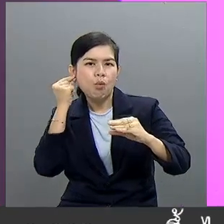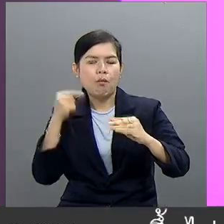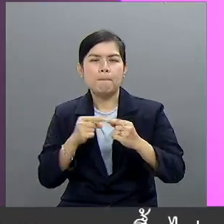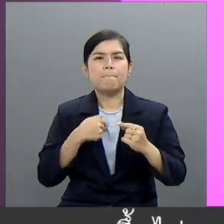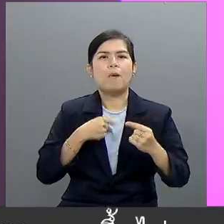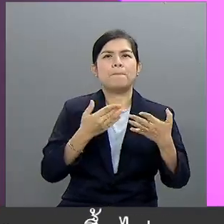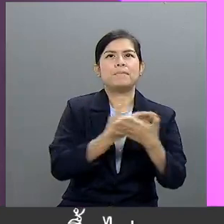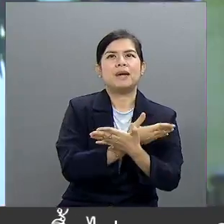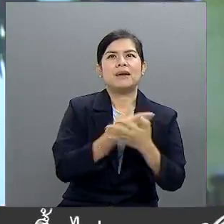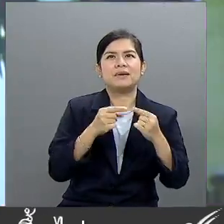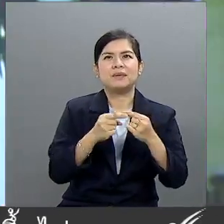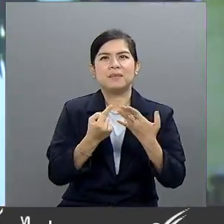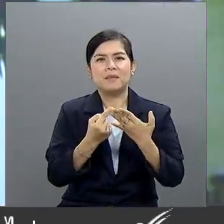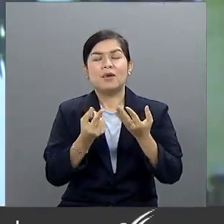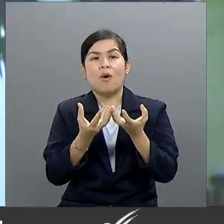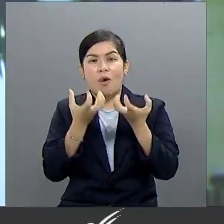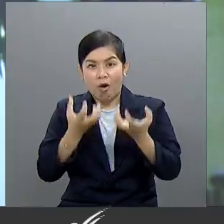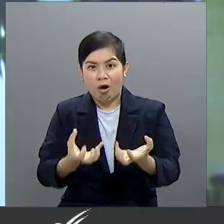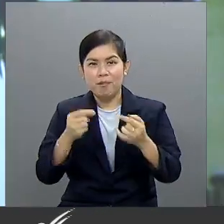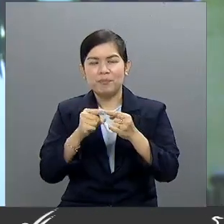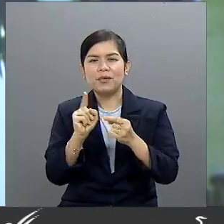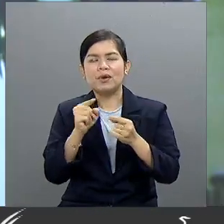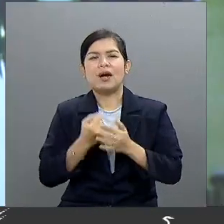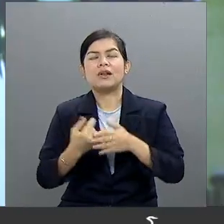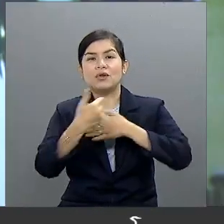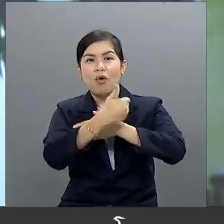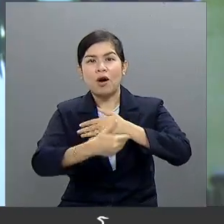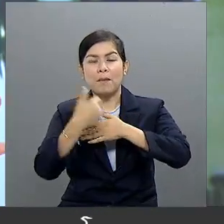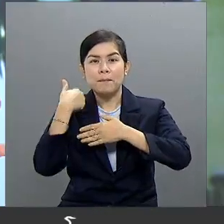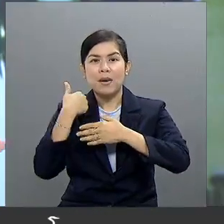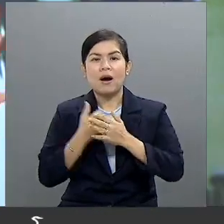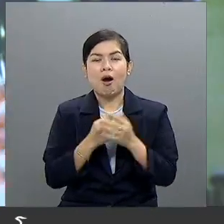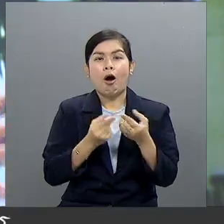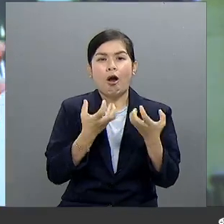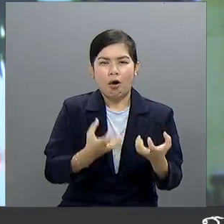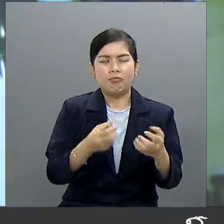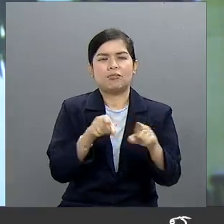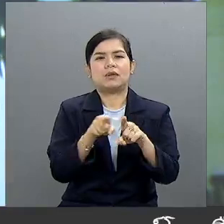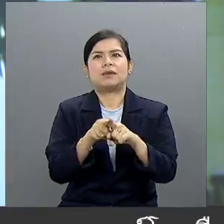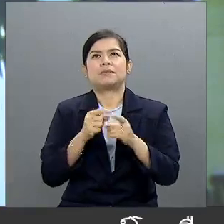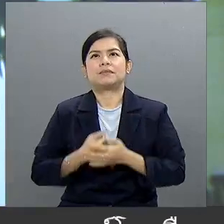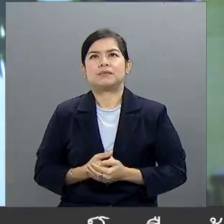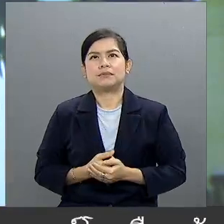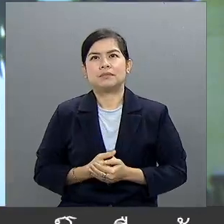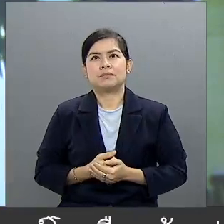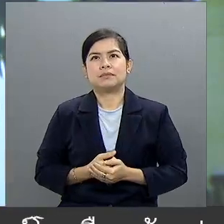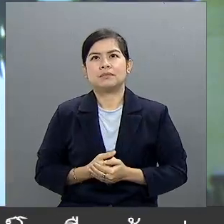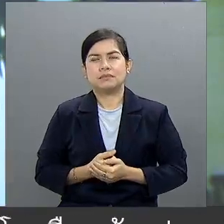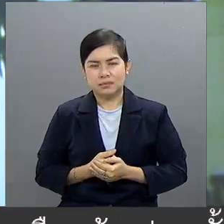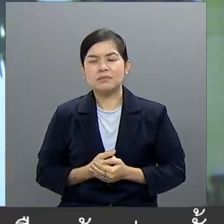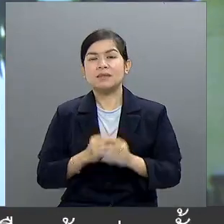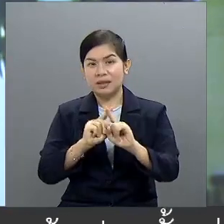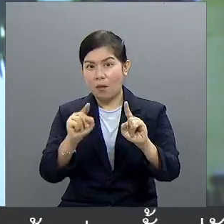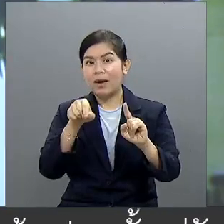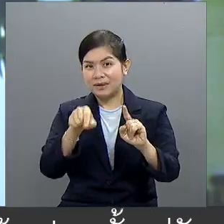่แล้วแต่ลองดูเพิ่มไป ตัวเทียนเนี่ย ค ือ เต้าหู้นี่ก็เป็นอาหารทางใต้เนาะ ใช่ใช่ใช หนึ่งอา